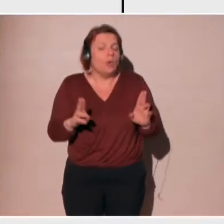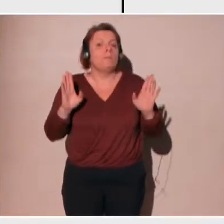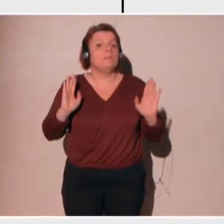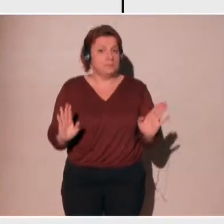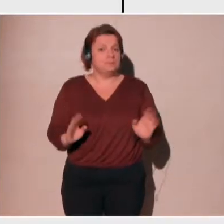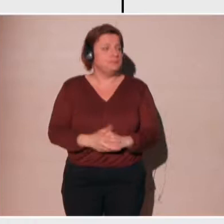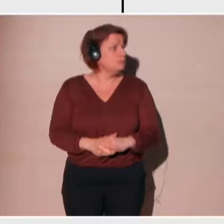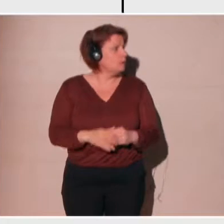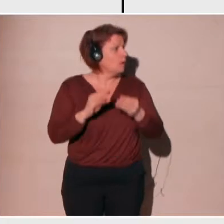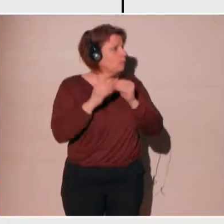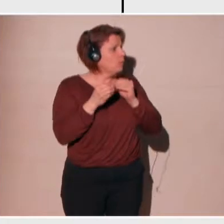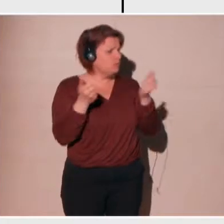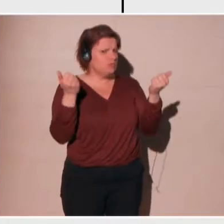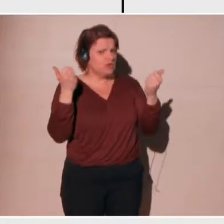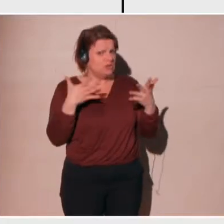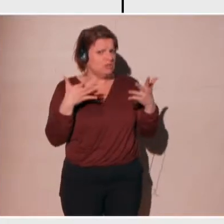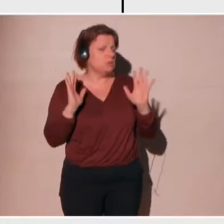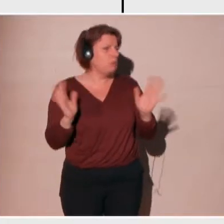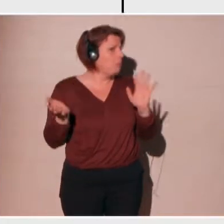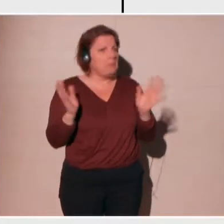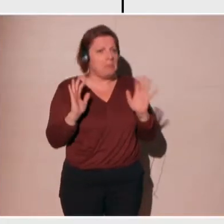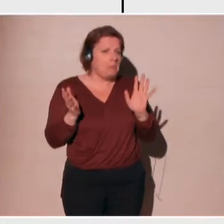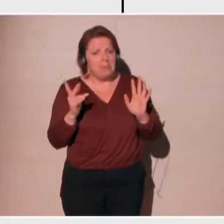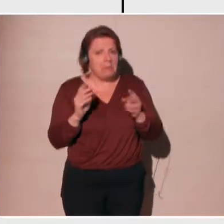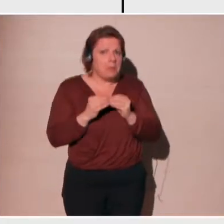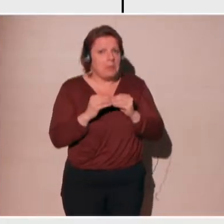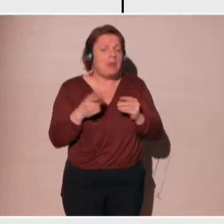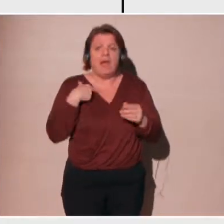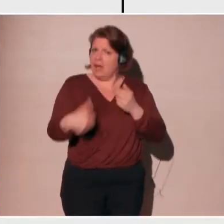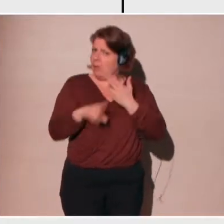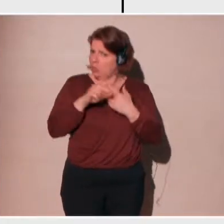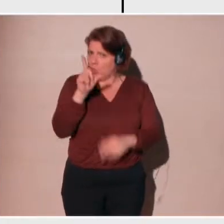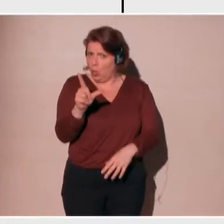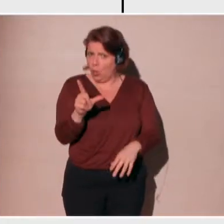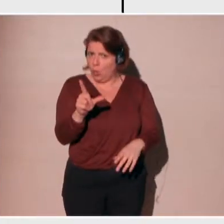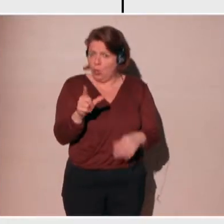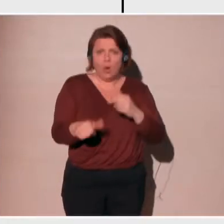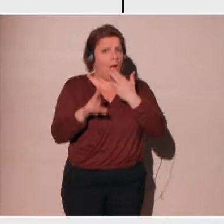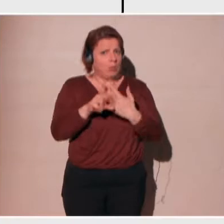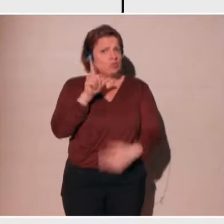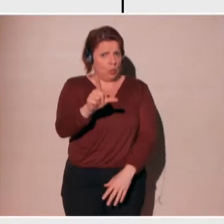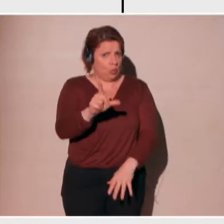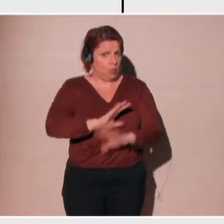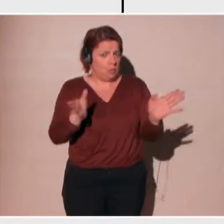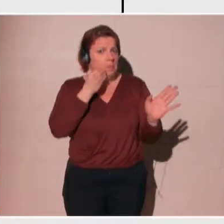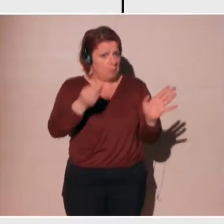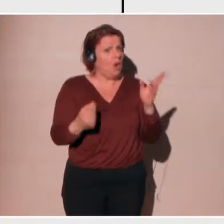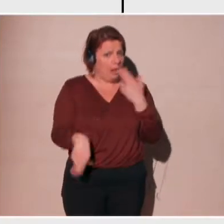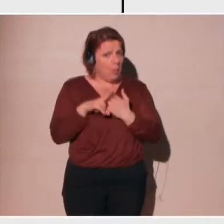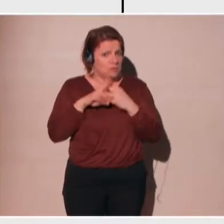Désolé, il y a un problème avec le chiffre. Bon, peu importe. Réponse 2, c'est la réponse 2 qui est la bonne réponse. On est